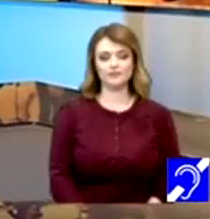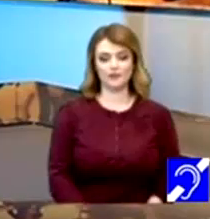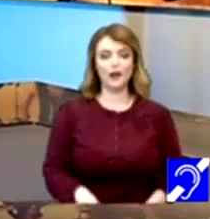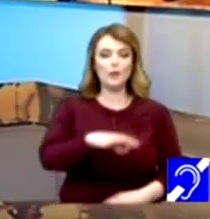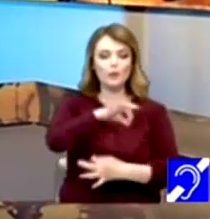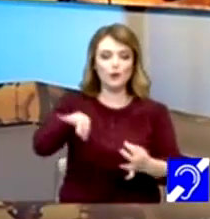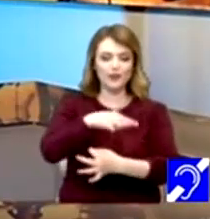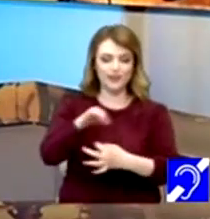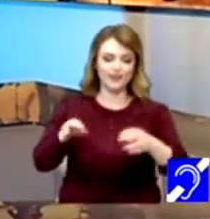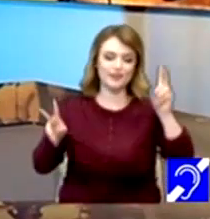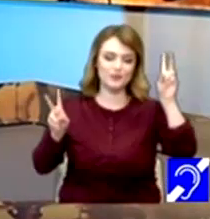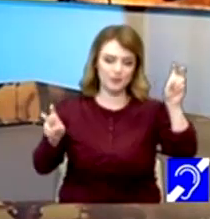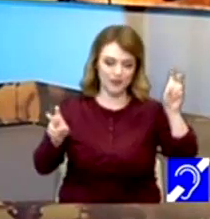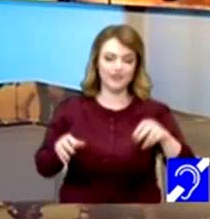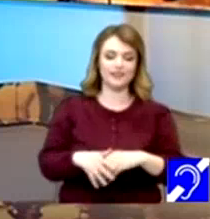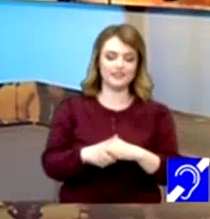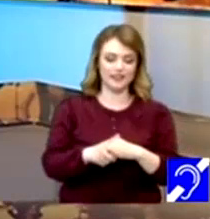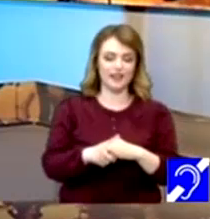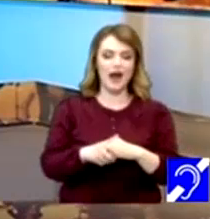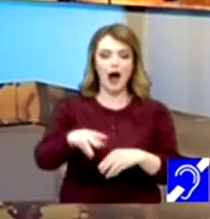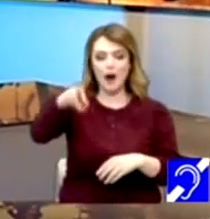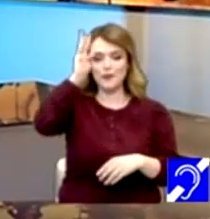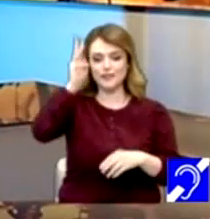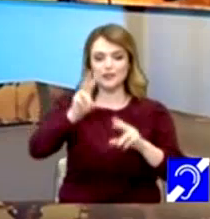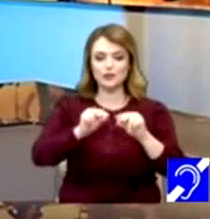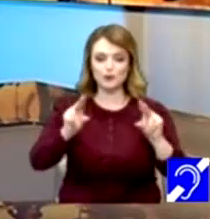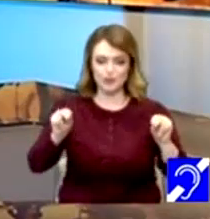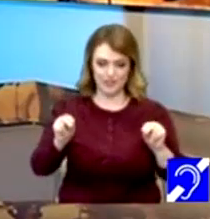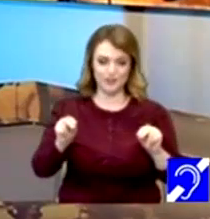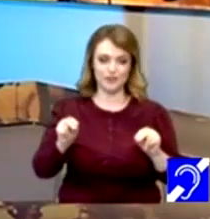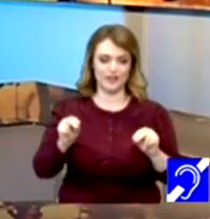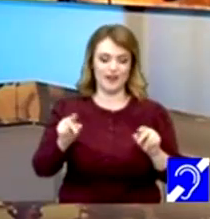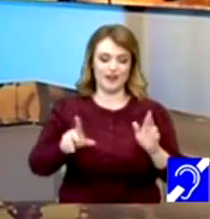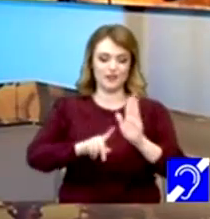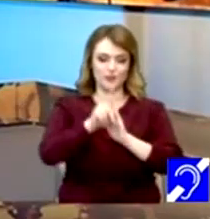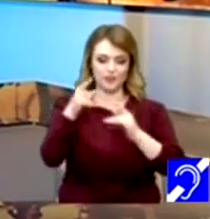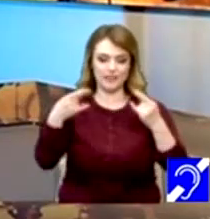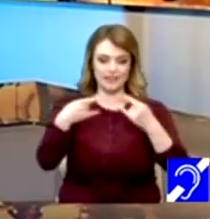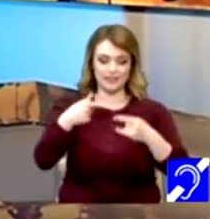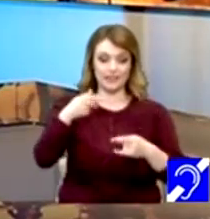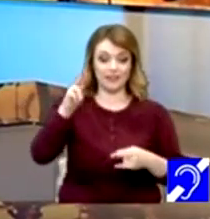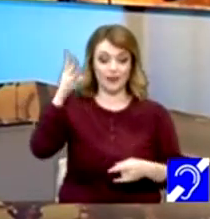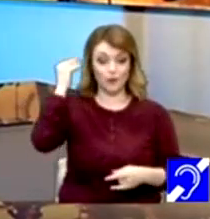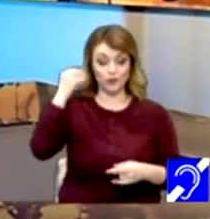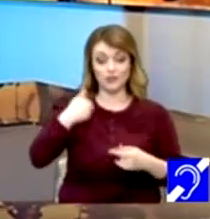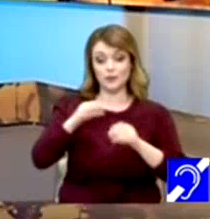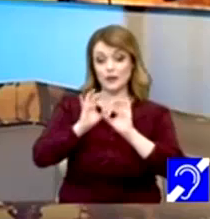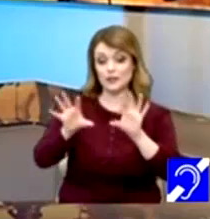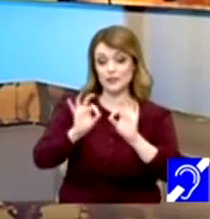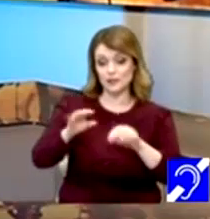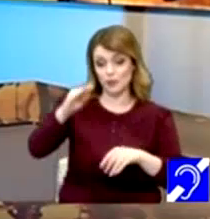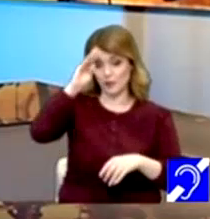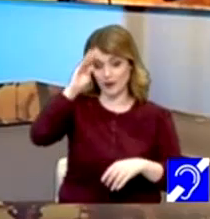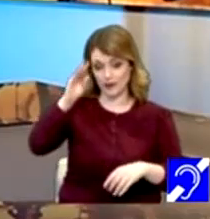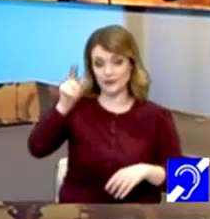Campania Ambasadorii Succesului, lansată de TVR Moldova, ajunge astăzi în Austria, acolo unde basarabeanul Andrieș Cigulea